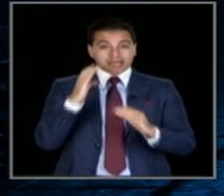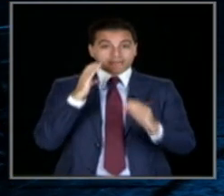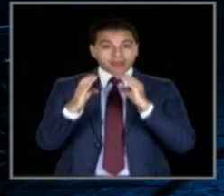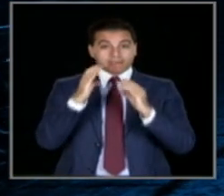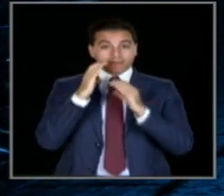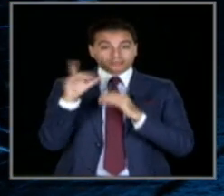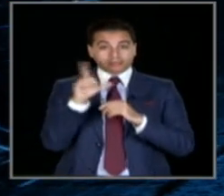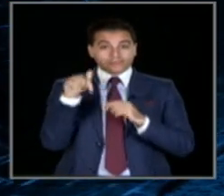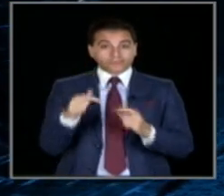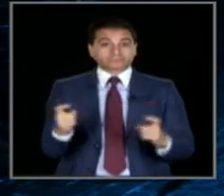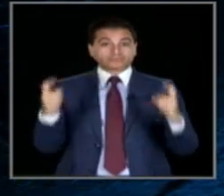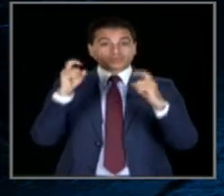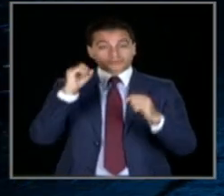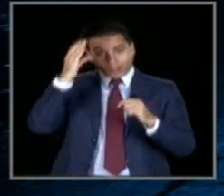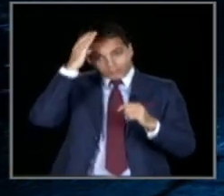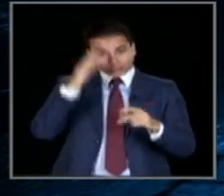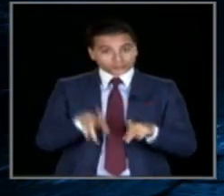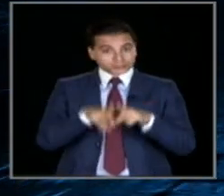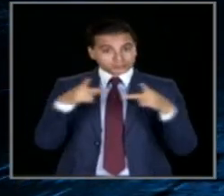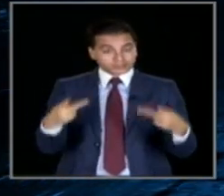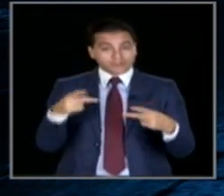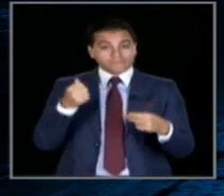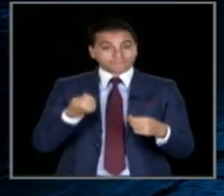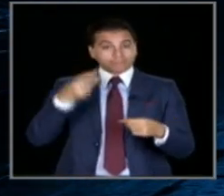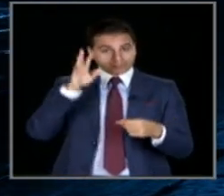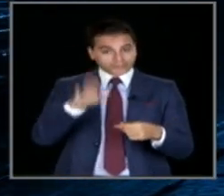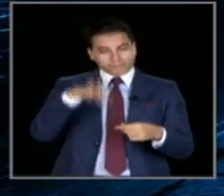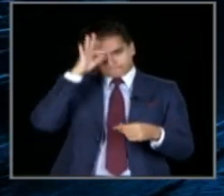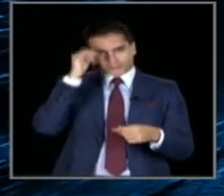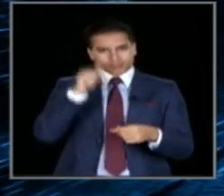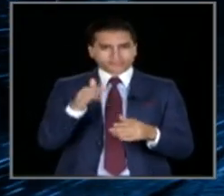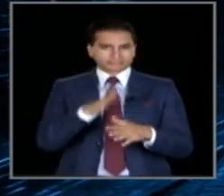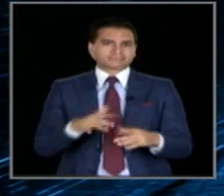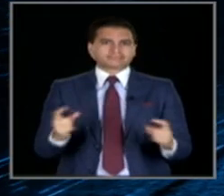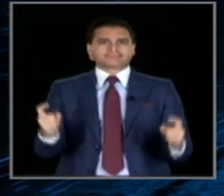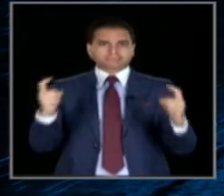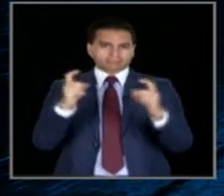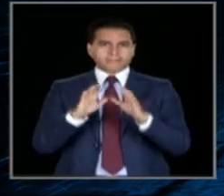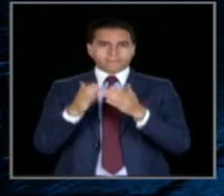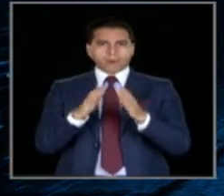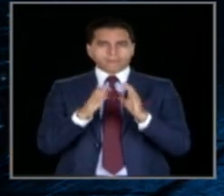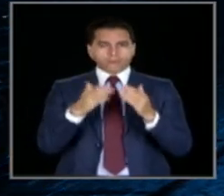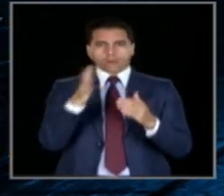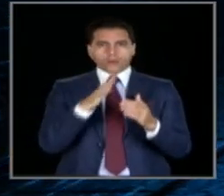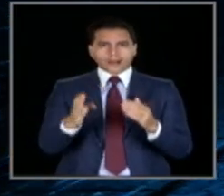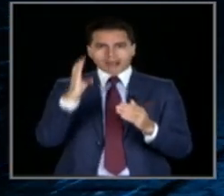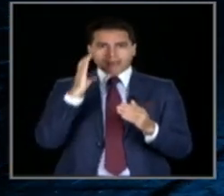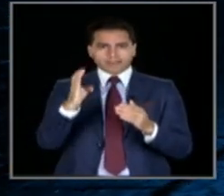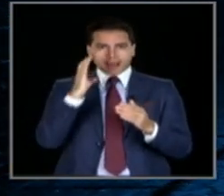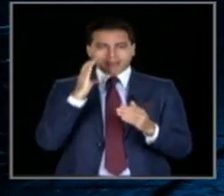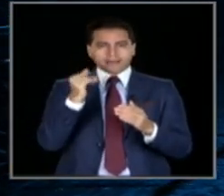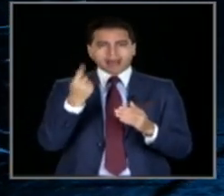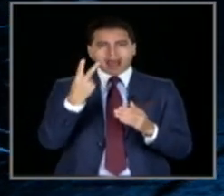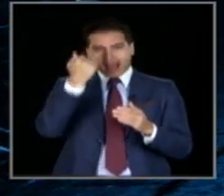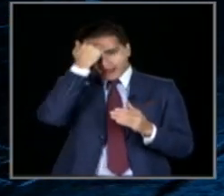في بطولة العباقرة قادرون باختلاف حتساوي مبلغ نقدي. في مرحلة المجموعات كل نقطة